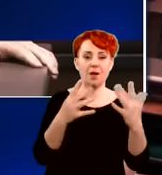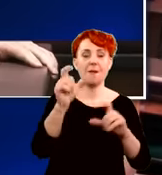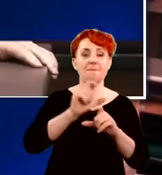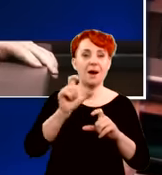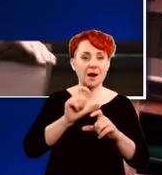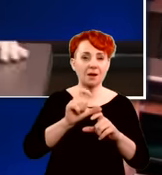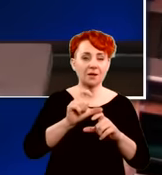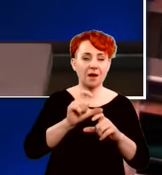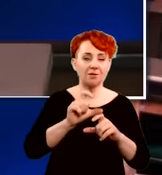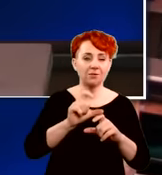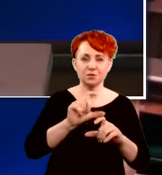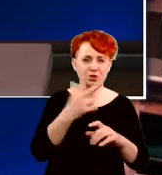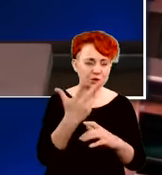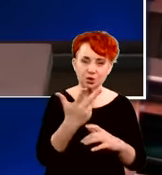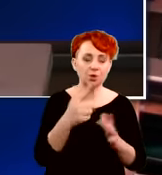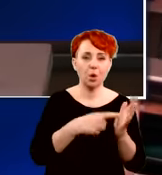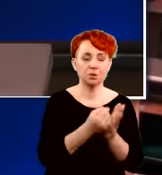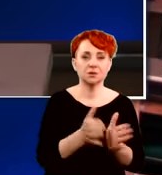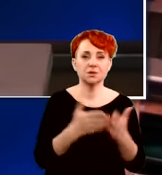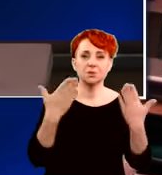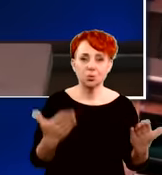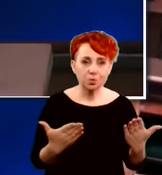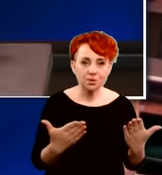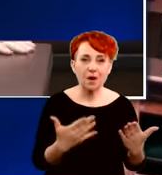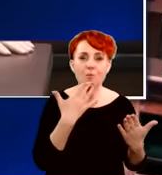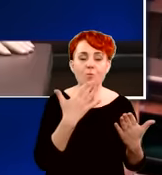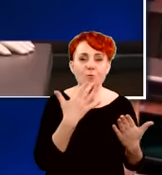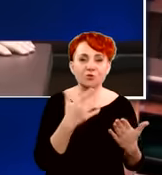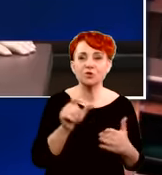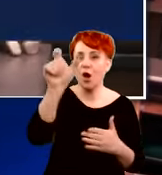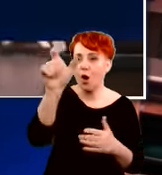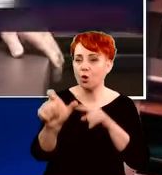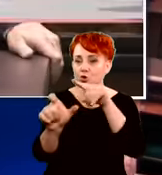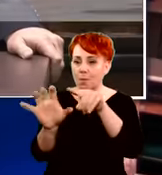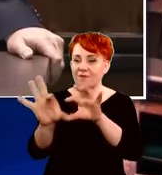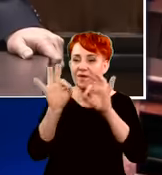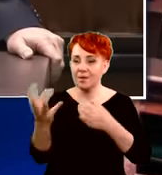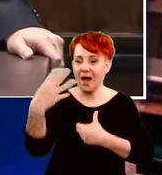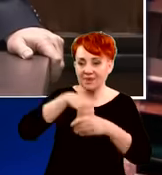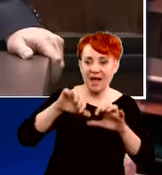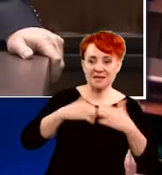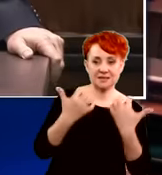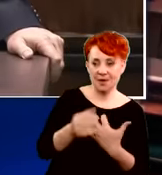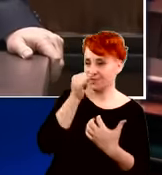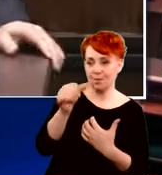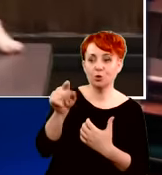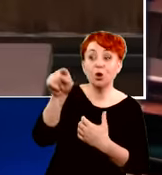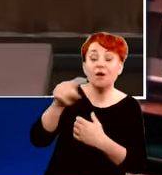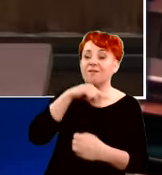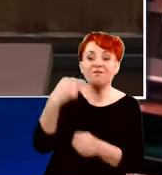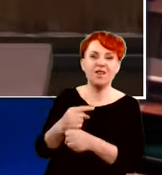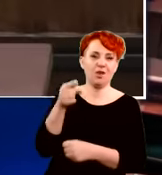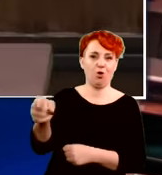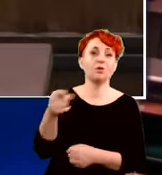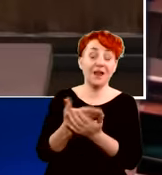3 Konstytucji, który mówi, że wybraną do Sejmu nie może być osoba, wobec której orzeczono wyrok